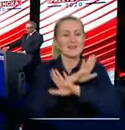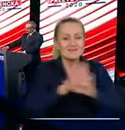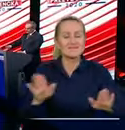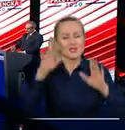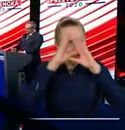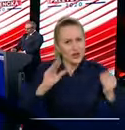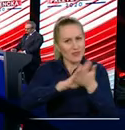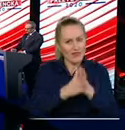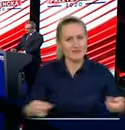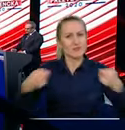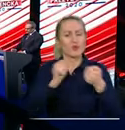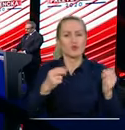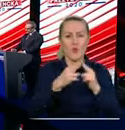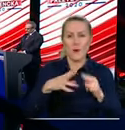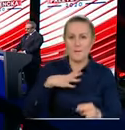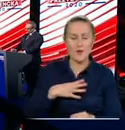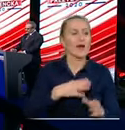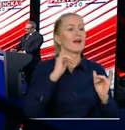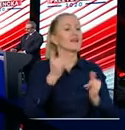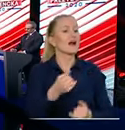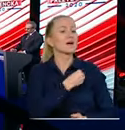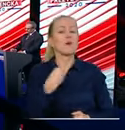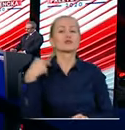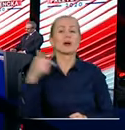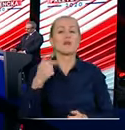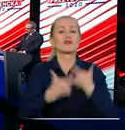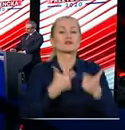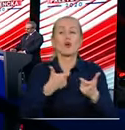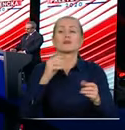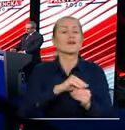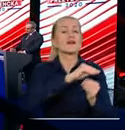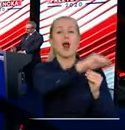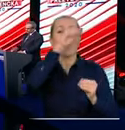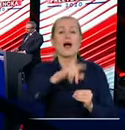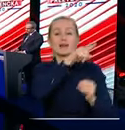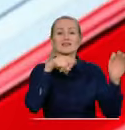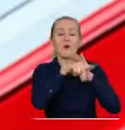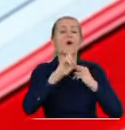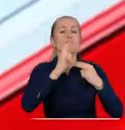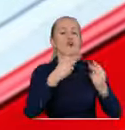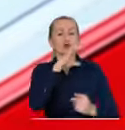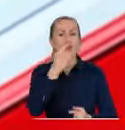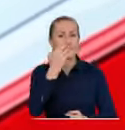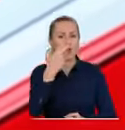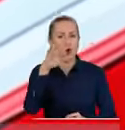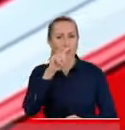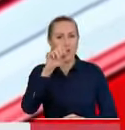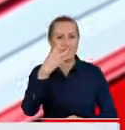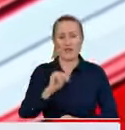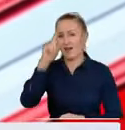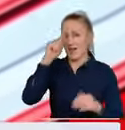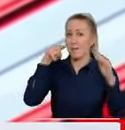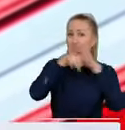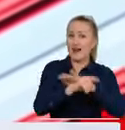wspólne europejskie. Bardzo dziękuję. Jak powinna zachować się Polska w sprawie relokacji imigrantów, odpowiada teraz Szymon Hołownia. Uchodźcy to jedno, a